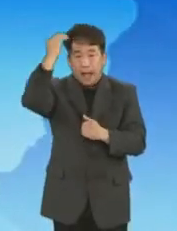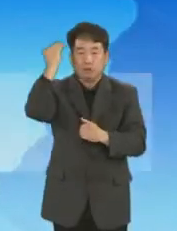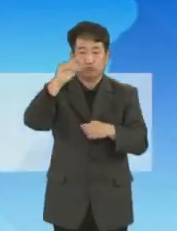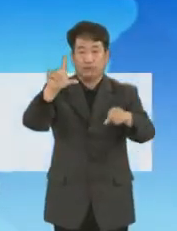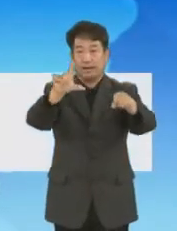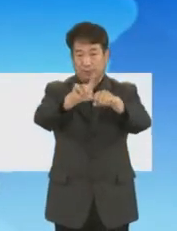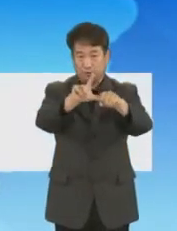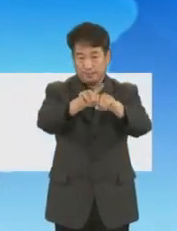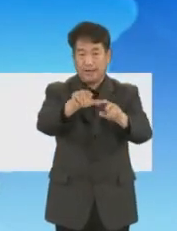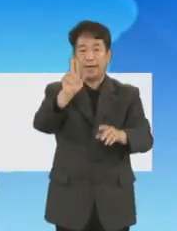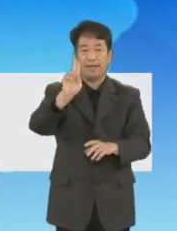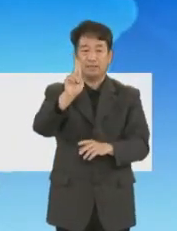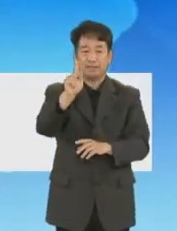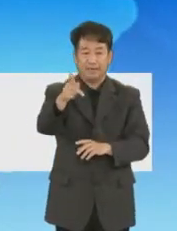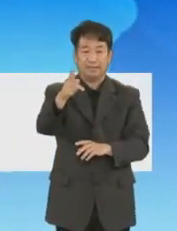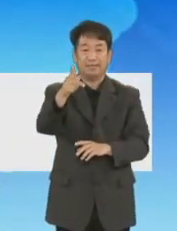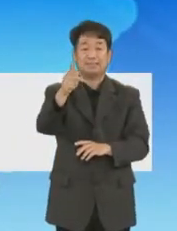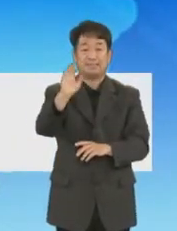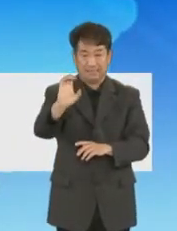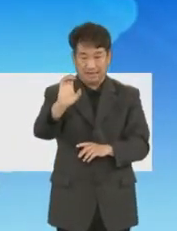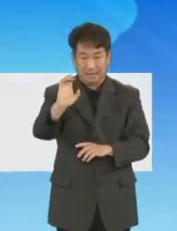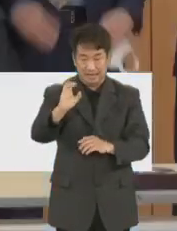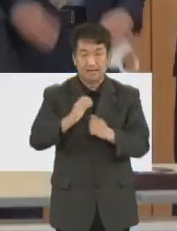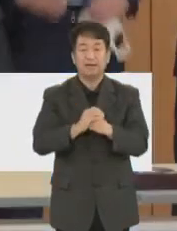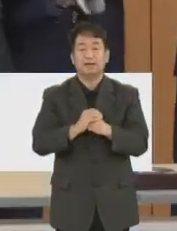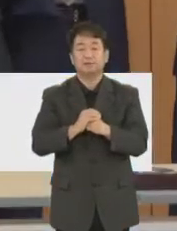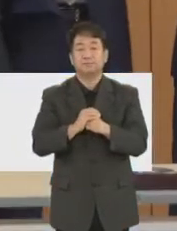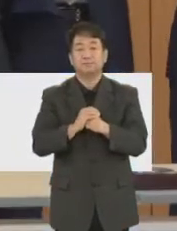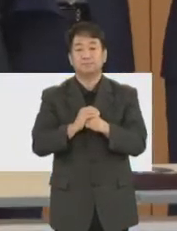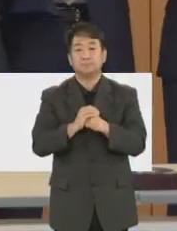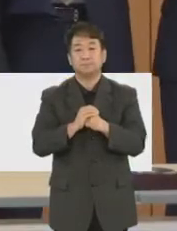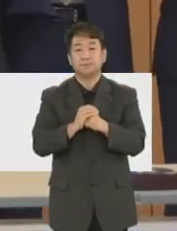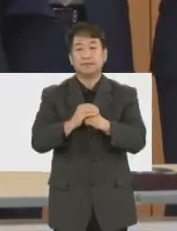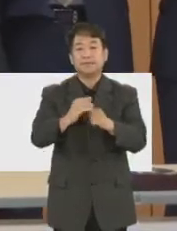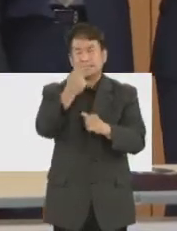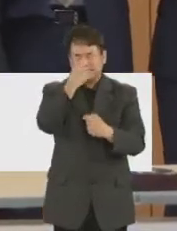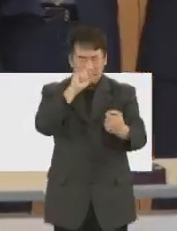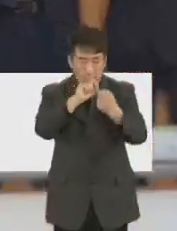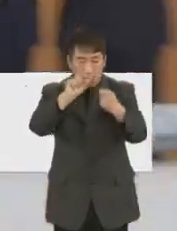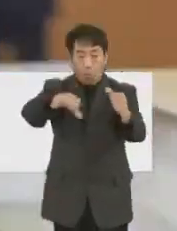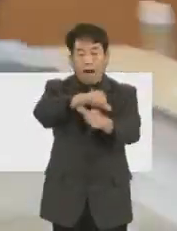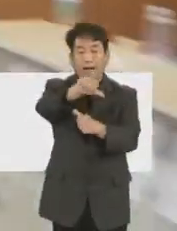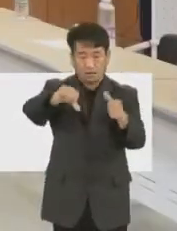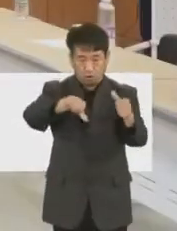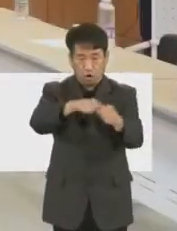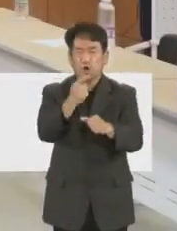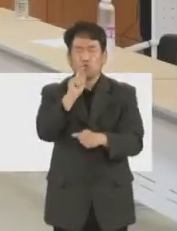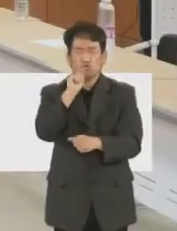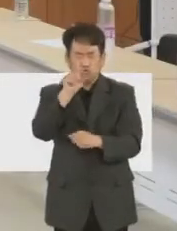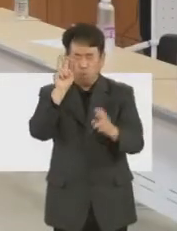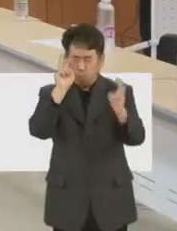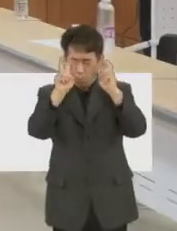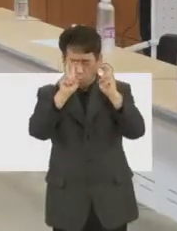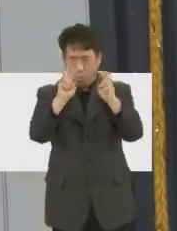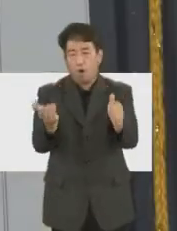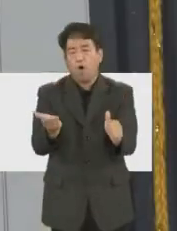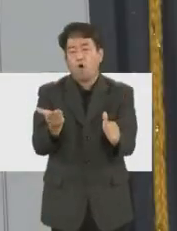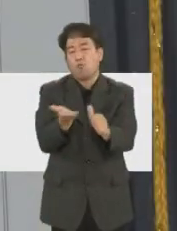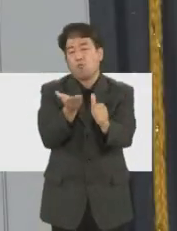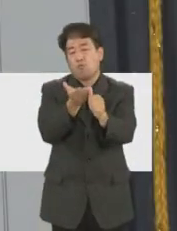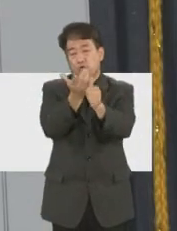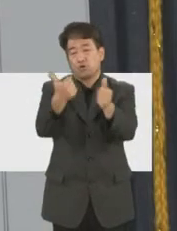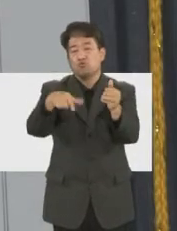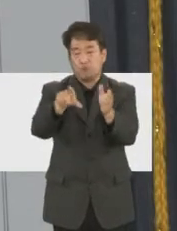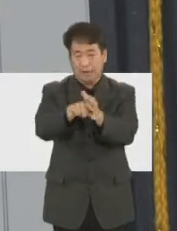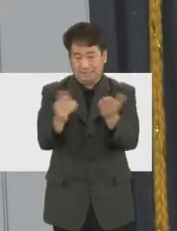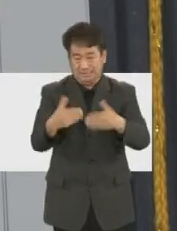한국가스공사와 hkc가 보령시 머드 테마파크에서 친환경 분야 중소기업 육성과 상생협력을 위한